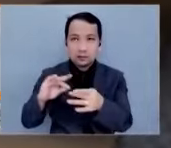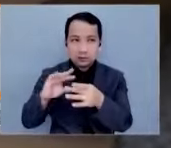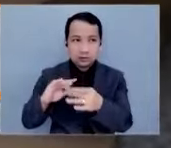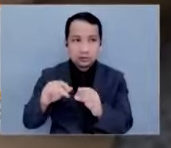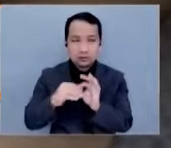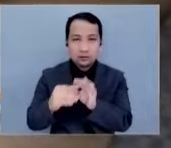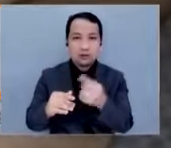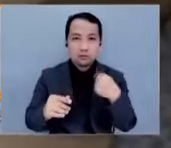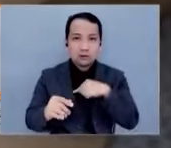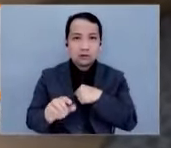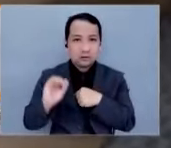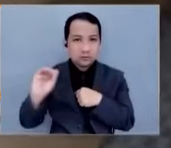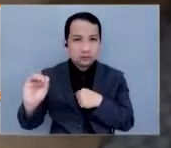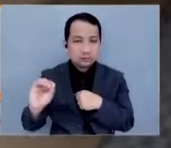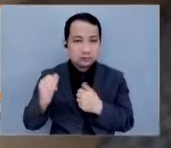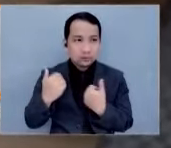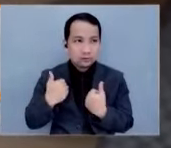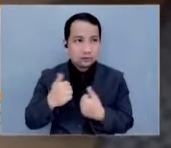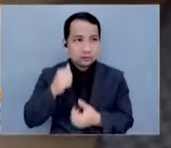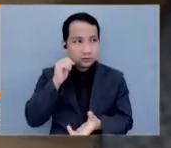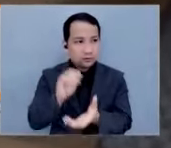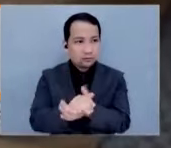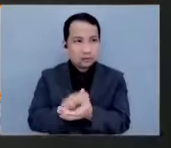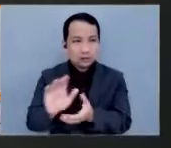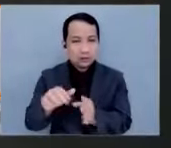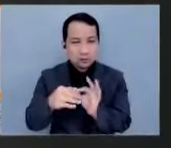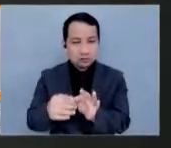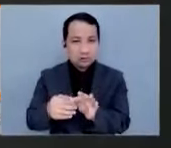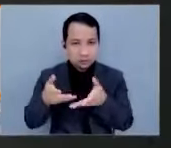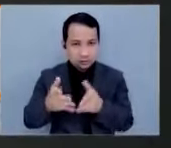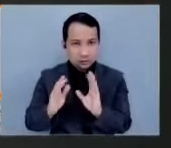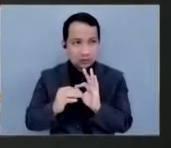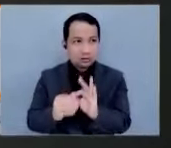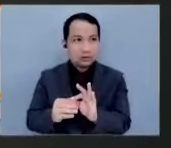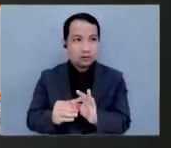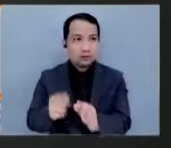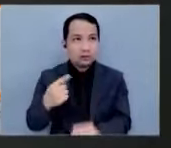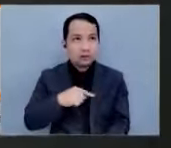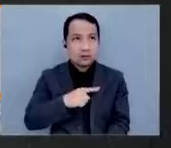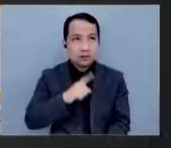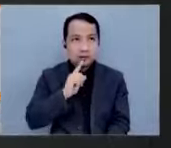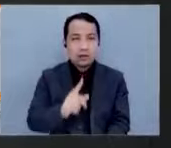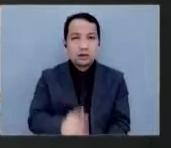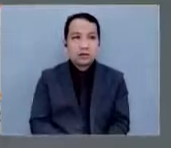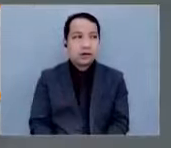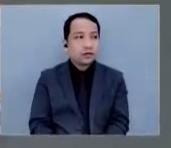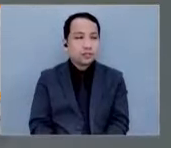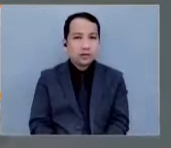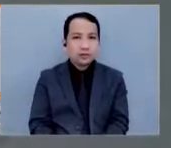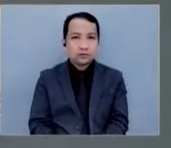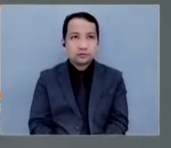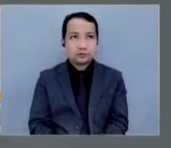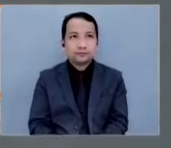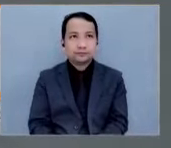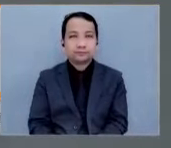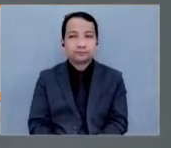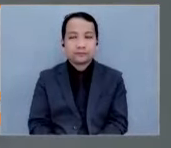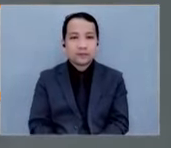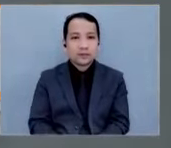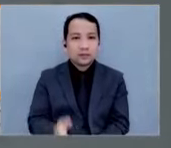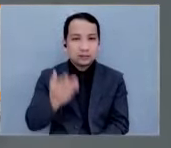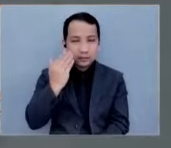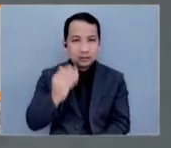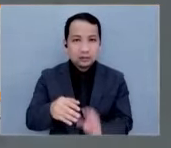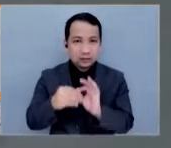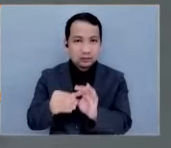para sa kanya at sa kanyang misis kaya pumayag siyang isakay ang suspect. Mukha rin daw dayo lamang sa lugar ang biktima. Halata rin daw ang pagkabalisa